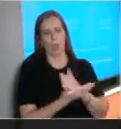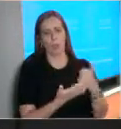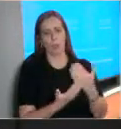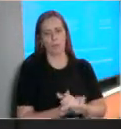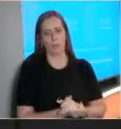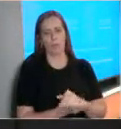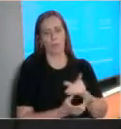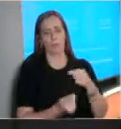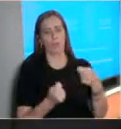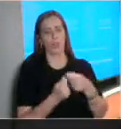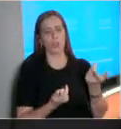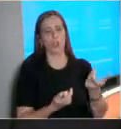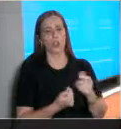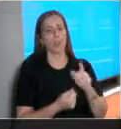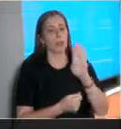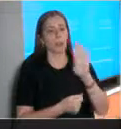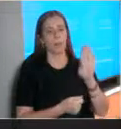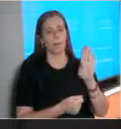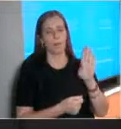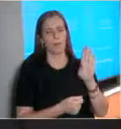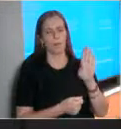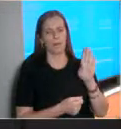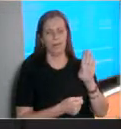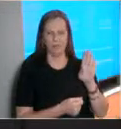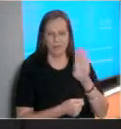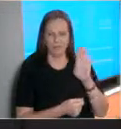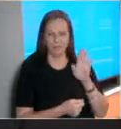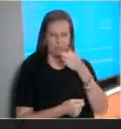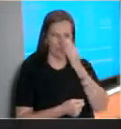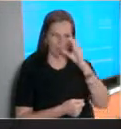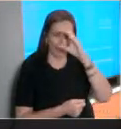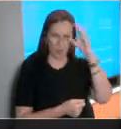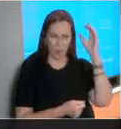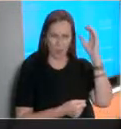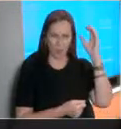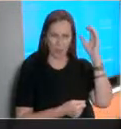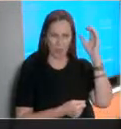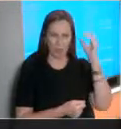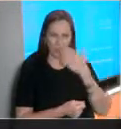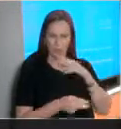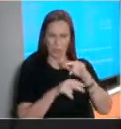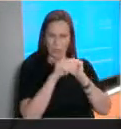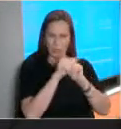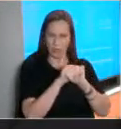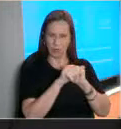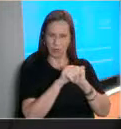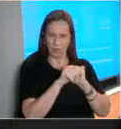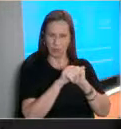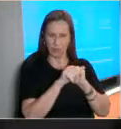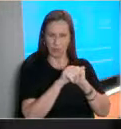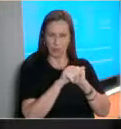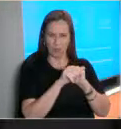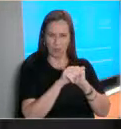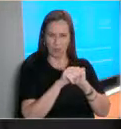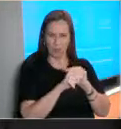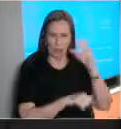טוב, נושא חוץ ברשותך. נתניהו זנח את הקורדים בניגוד להבטחתו, ישראל יכולה לסמוך עליו?